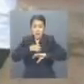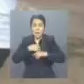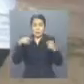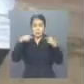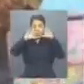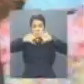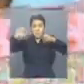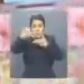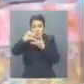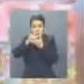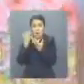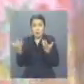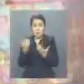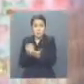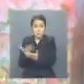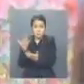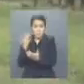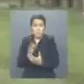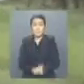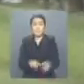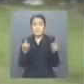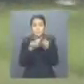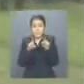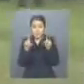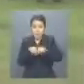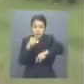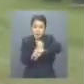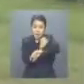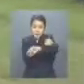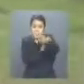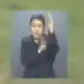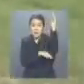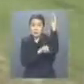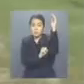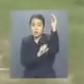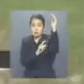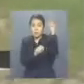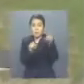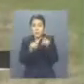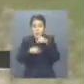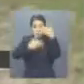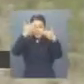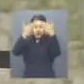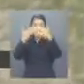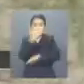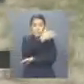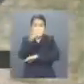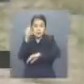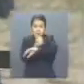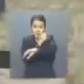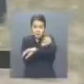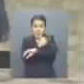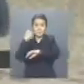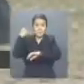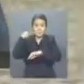พงเช่นเดียวกับแรงงานในจังหวัดสตูลร่วมกิจกรรมวันแรงงานแห่งชาติที่สำนักงานสวัสดิการและคุ้มครองแรงงานจังหวัดจัด